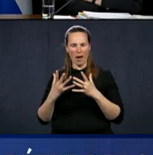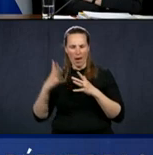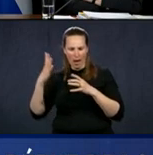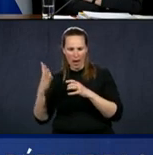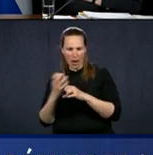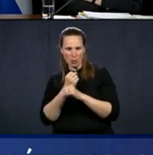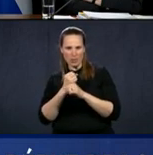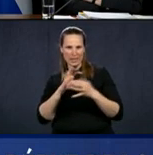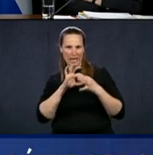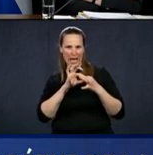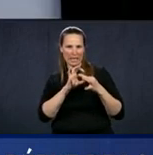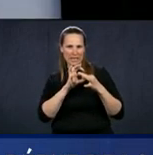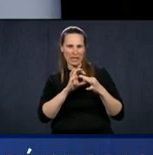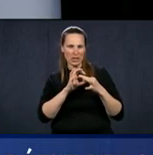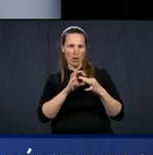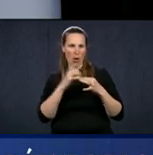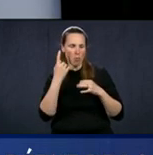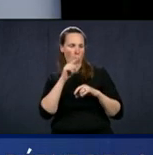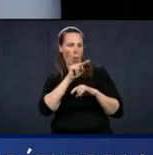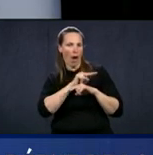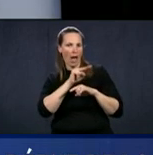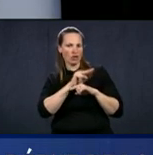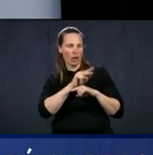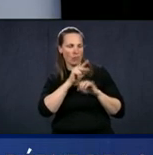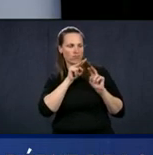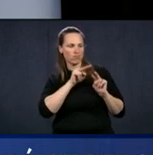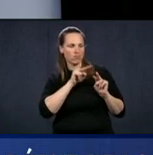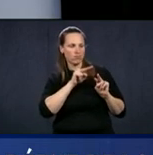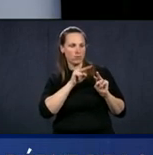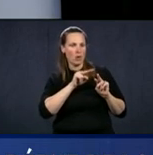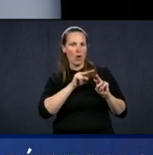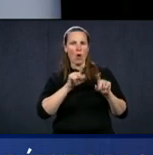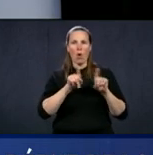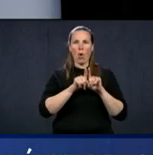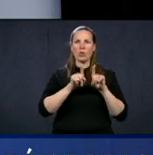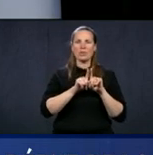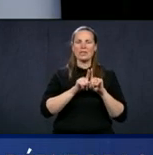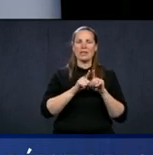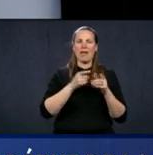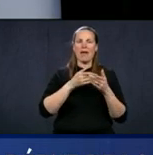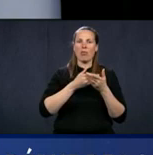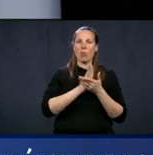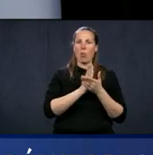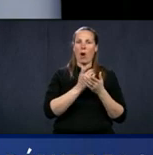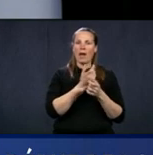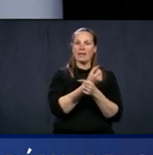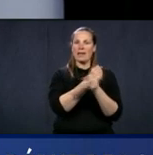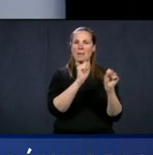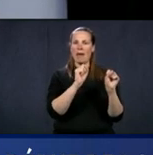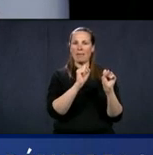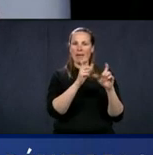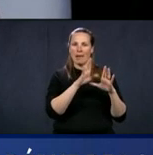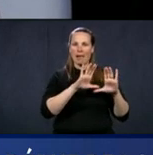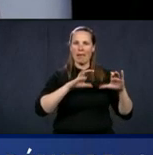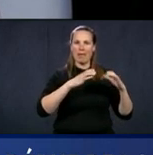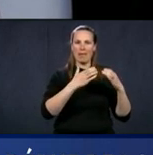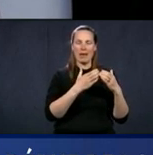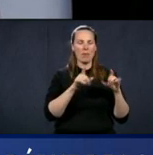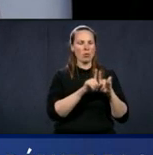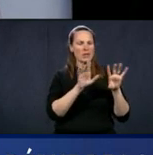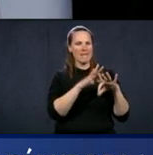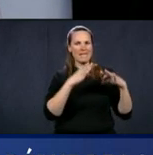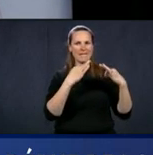agents correctionnels, la Ligue des droits et libertés et les familles des détenus que la crise